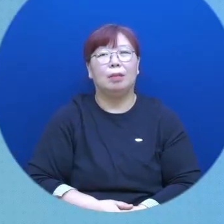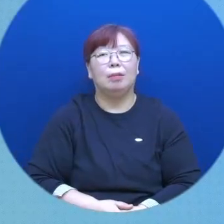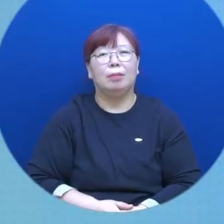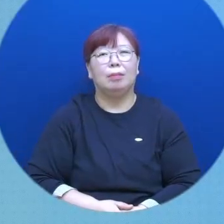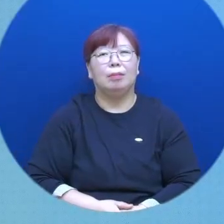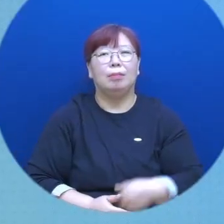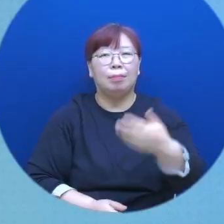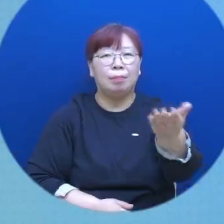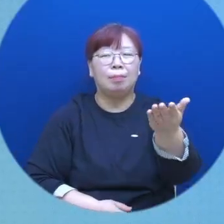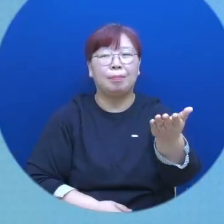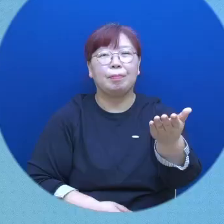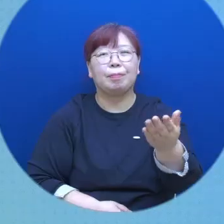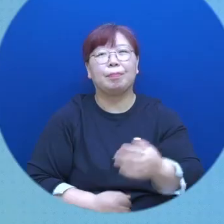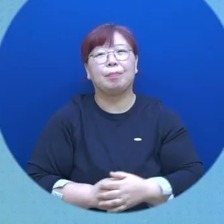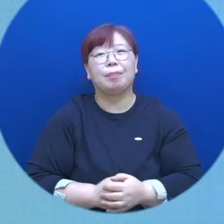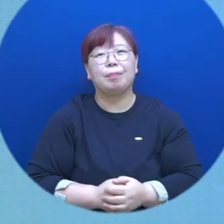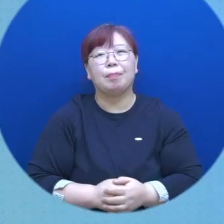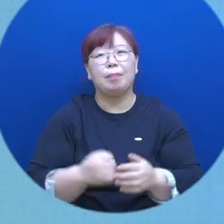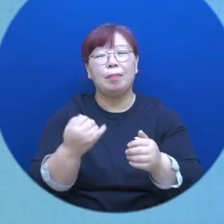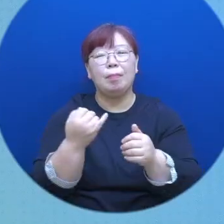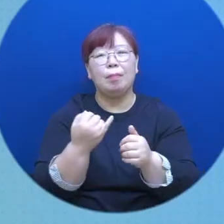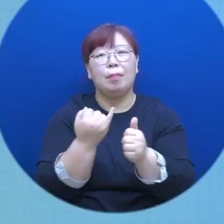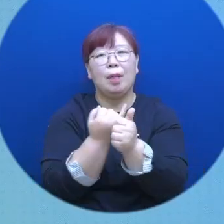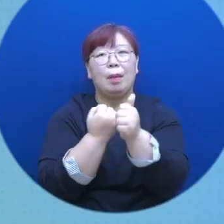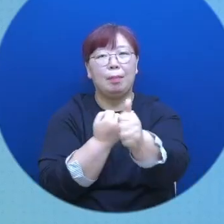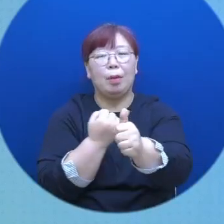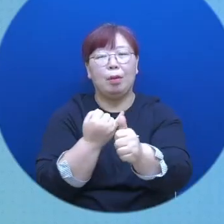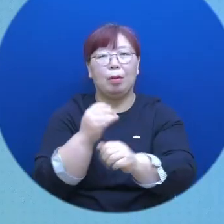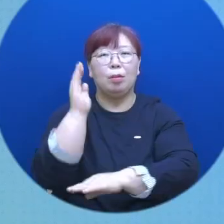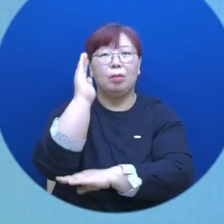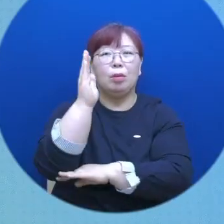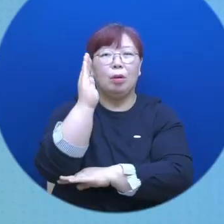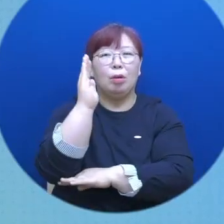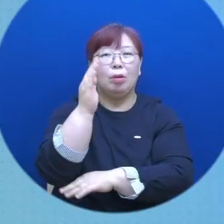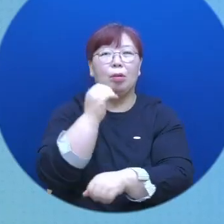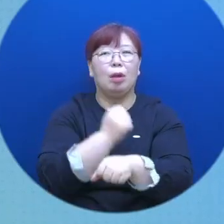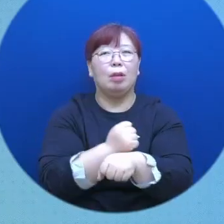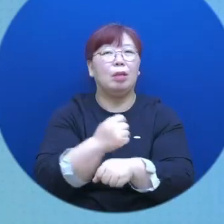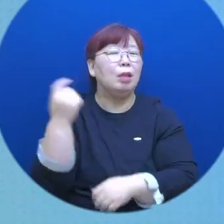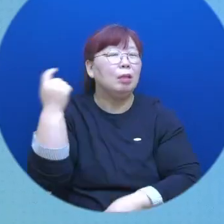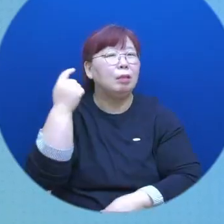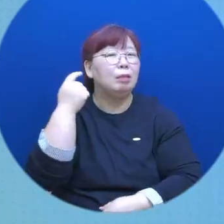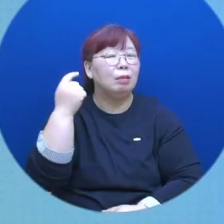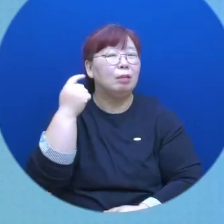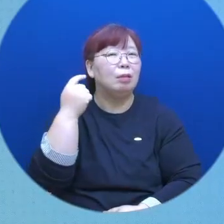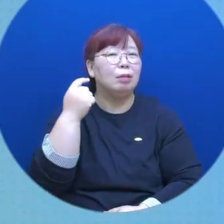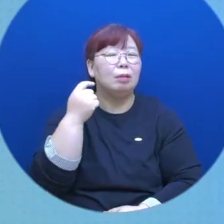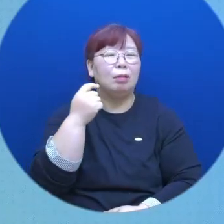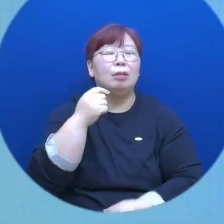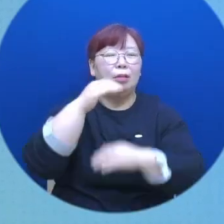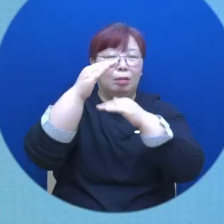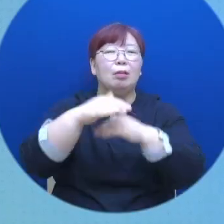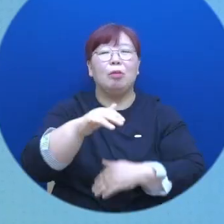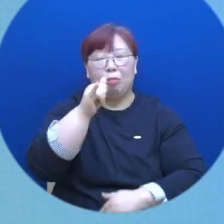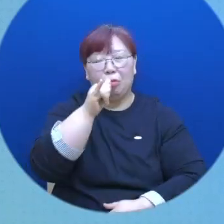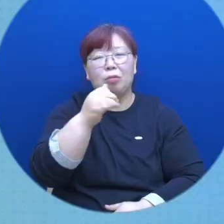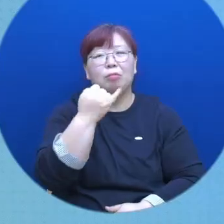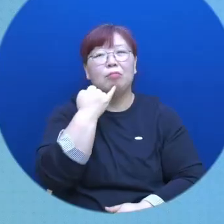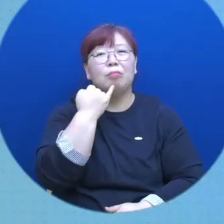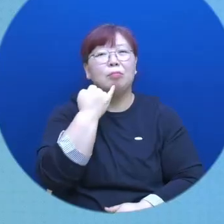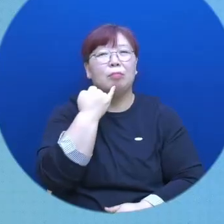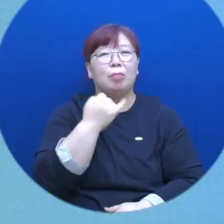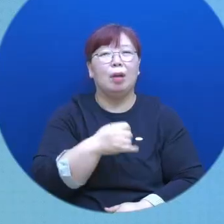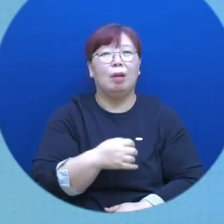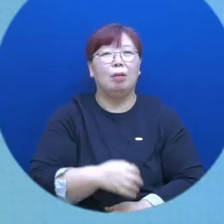너희 남편 설교하는데 들을 게 뭐 있더라. 그리고 온 거예요.